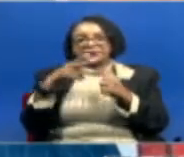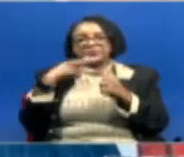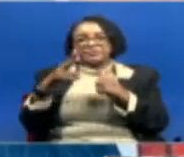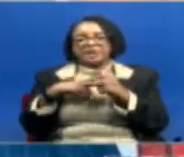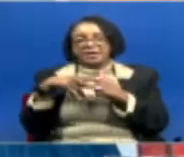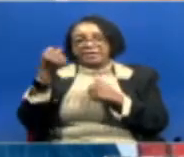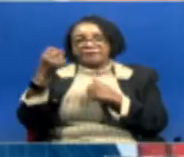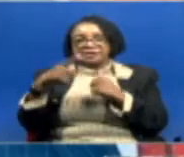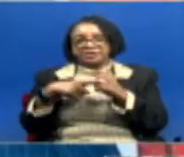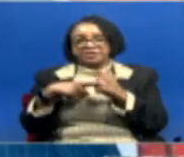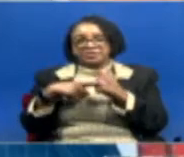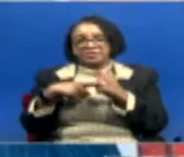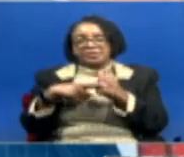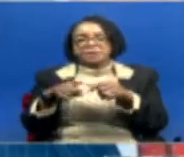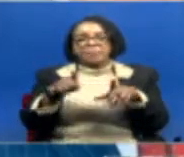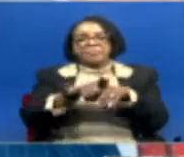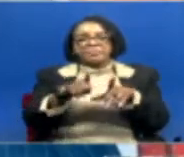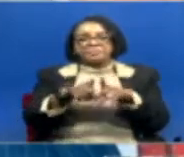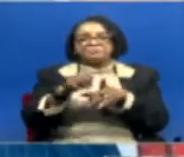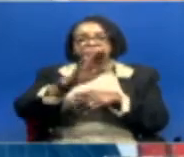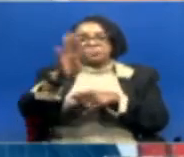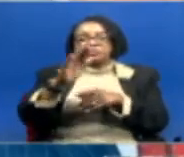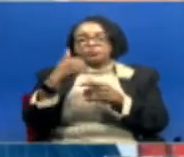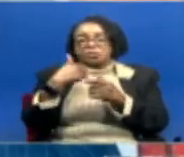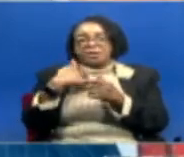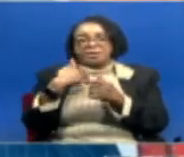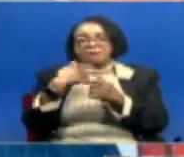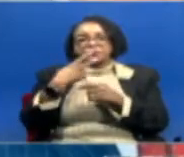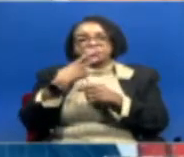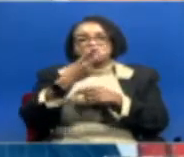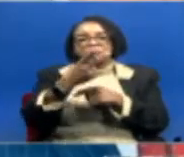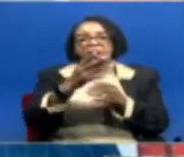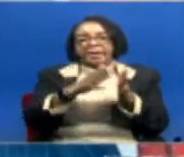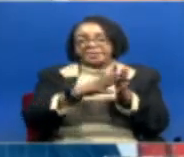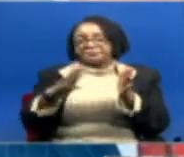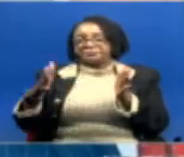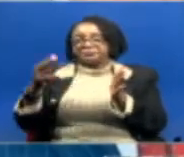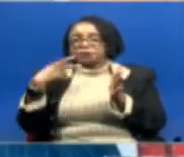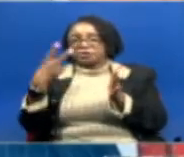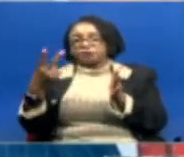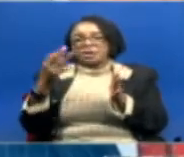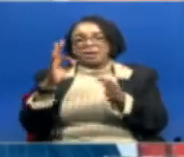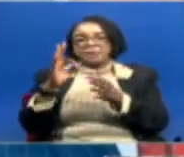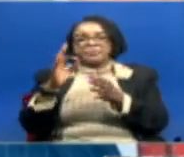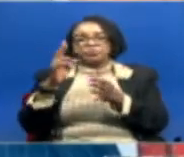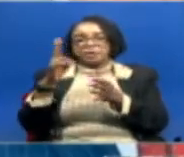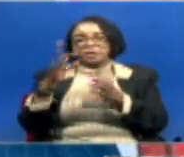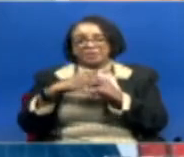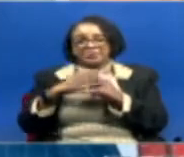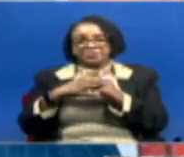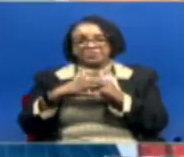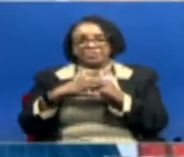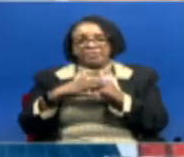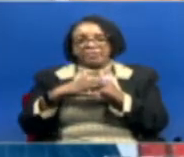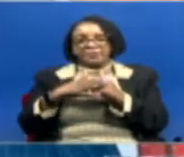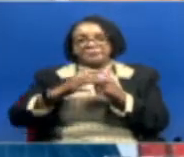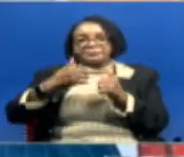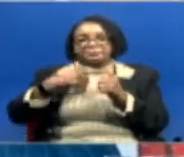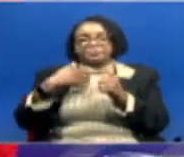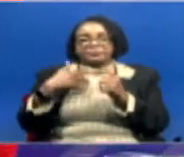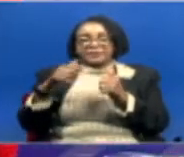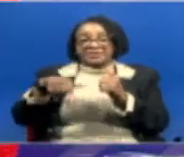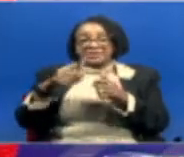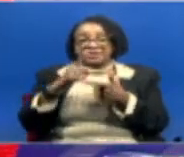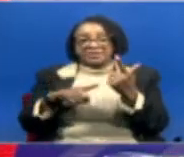17756 tuang wale wali alama hadi 299 tona kamba mwaka